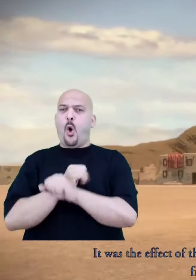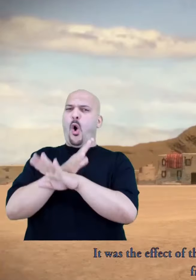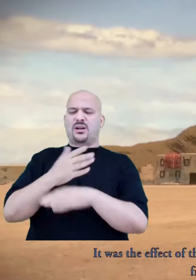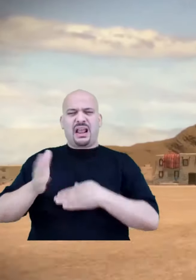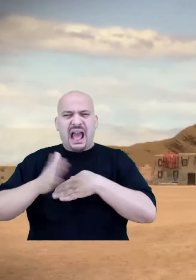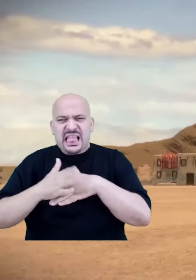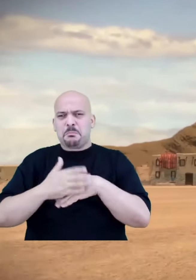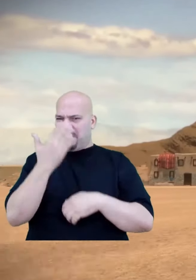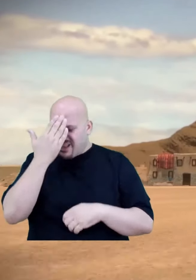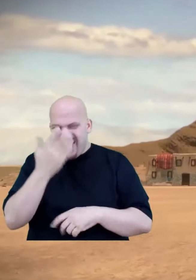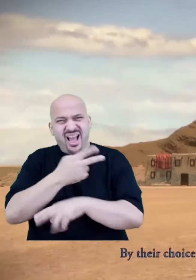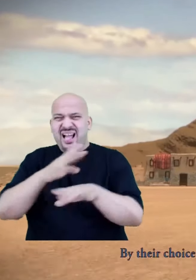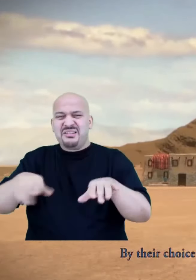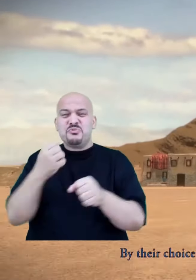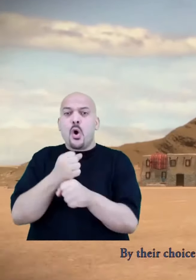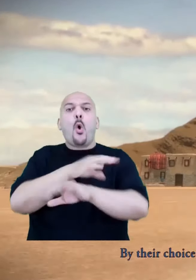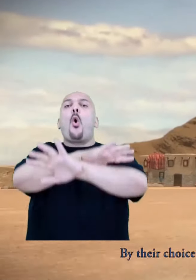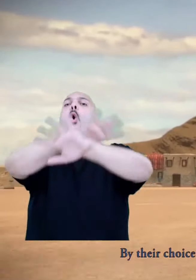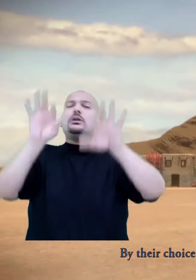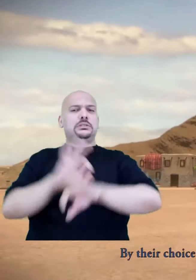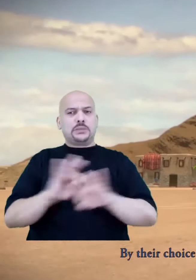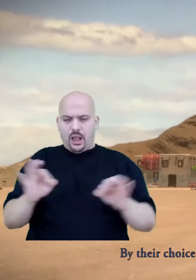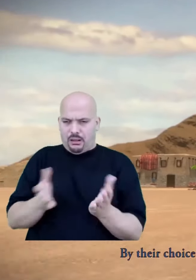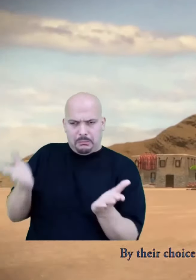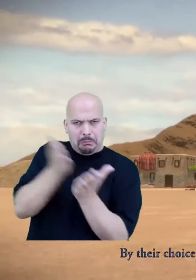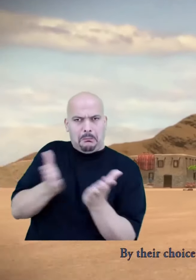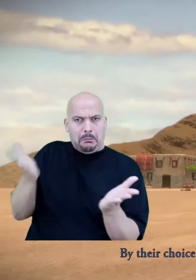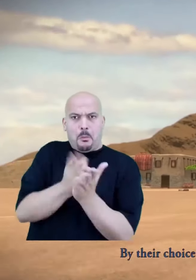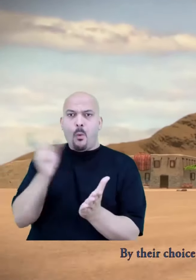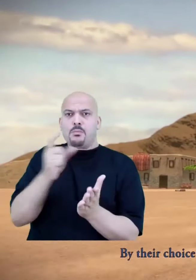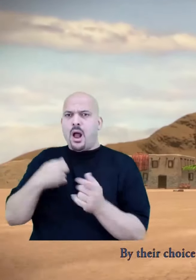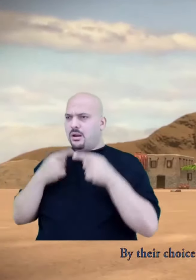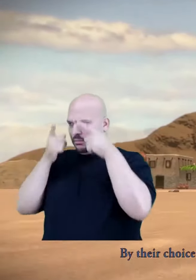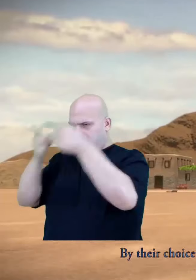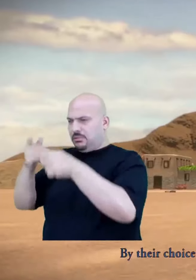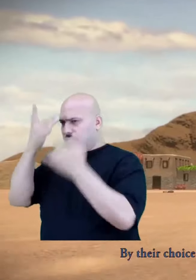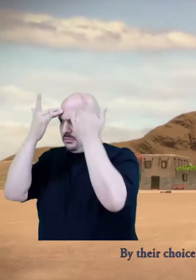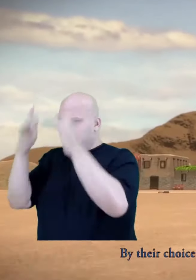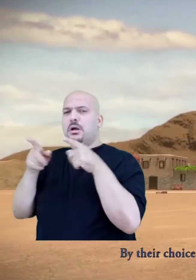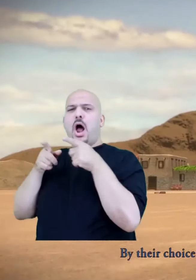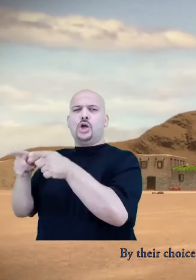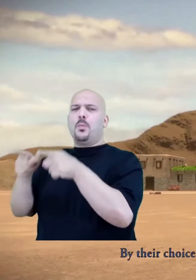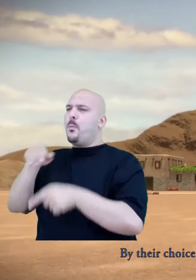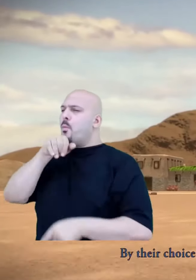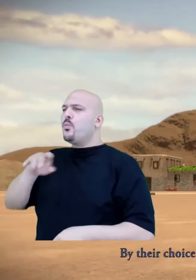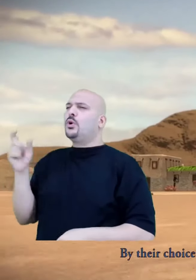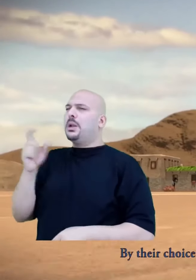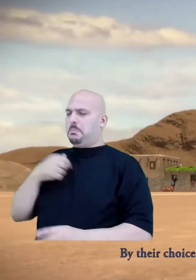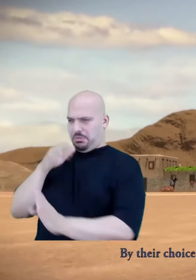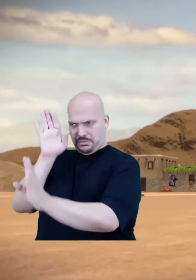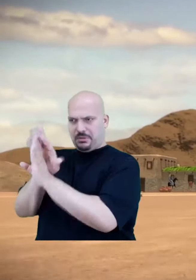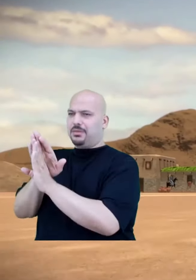الإسلام، وبايعوا رسول الله صلى الله عليه وسلم على